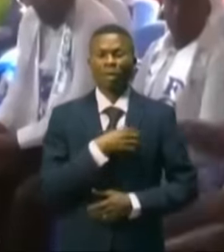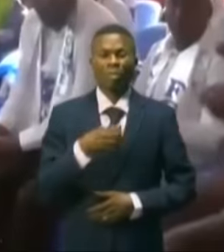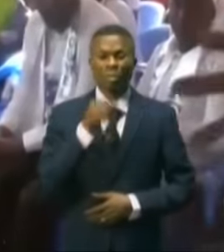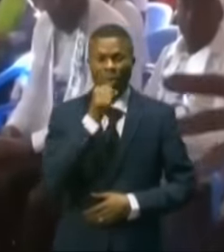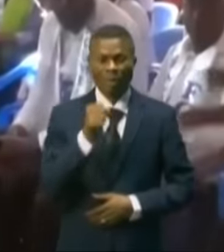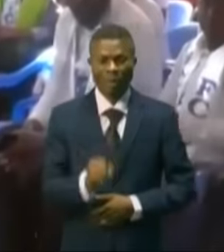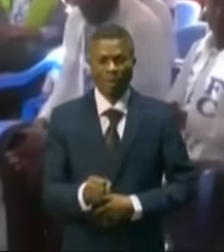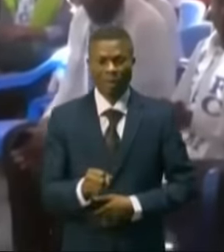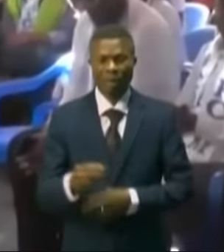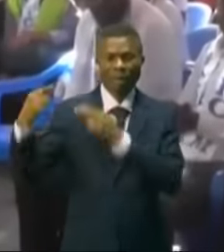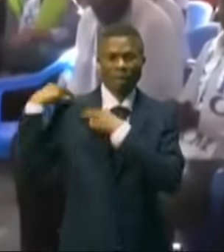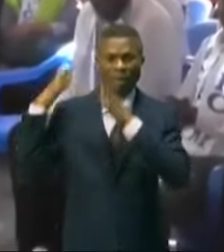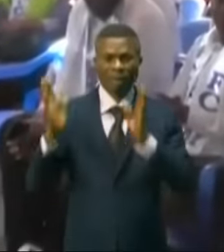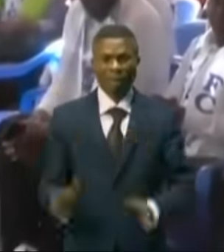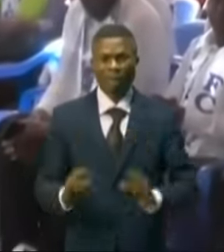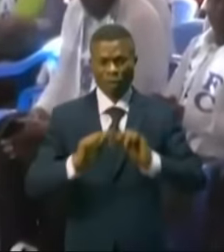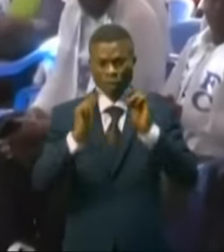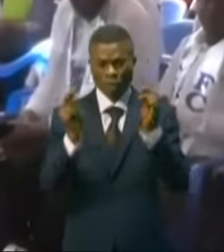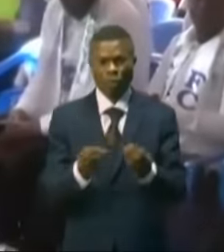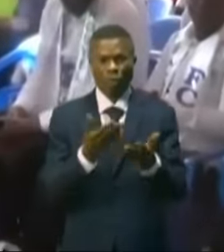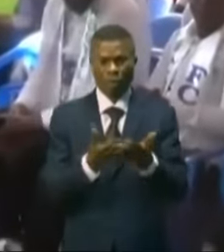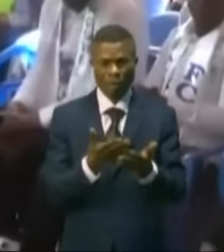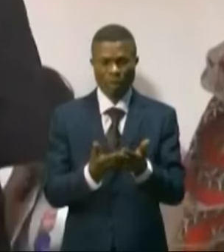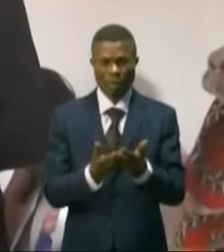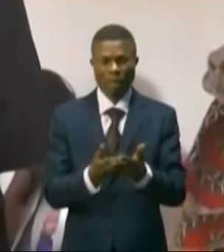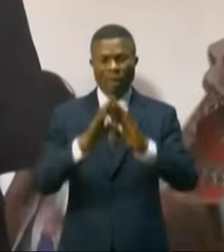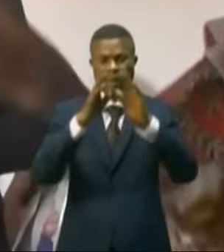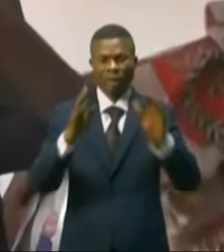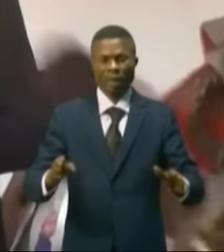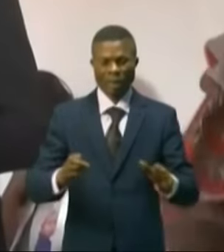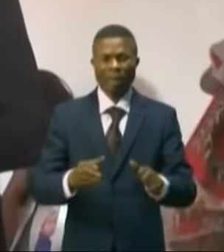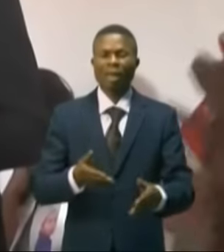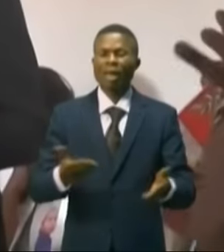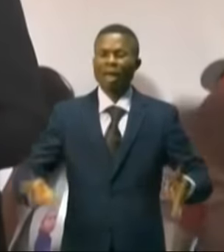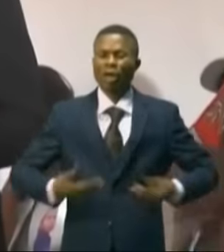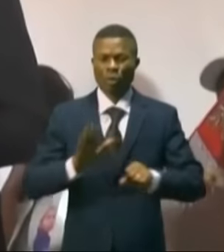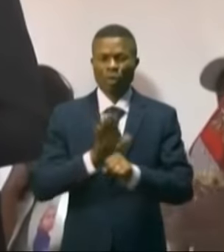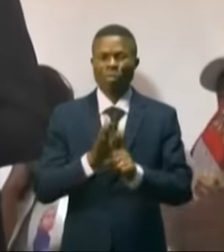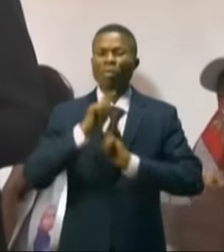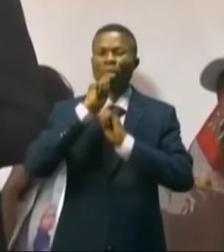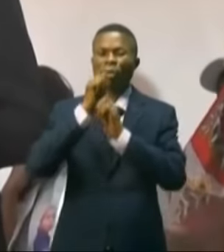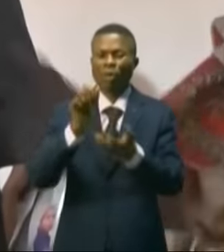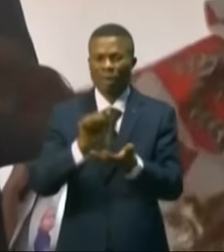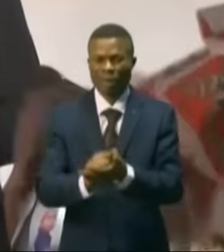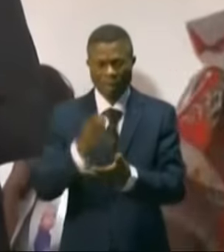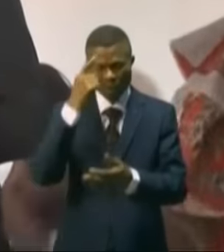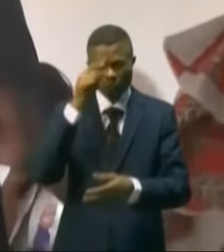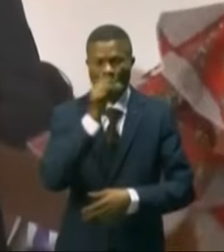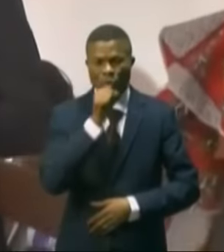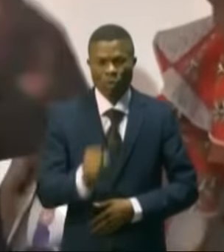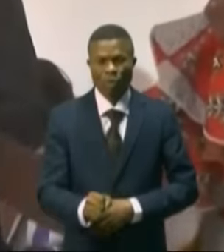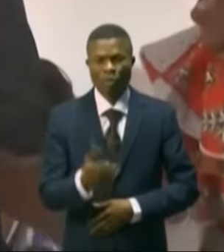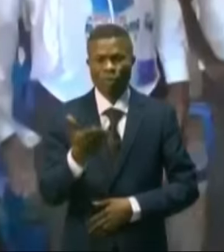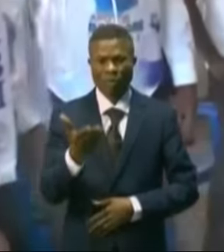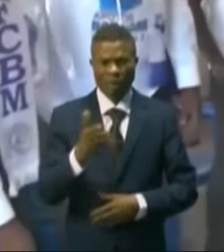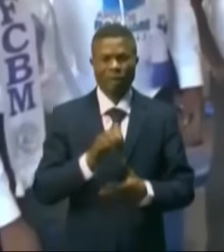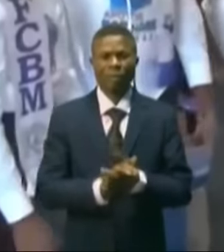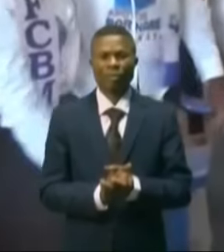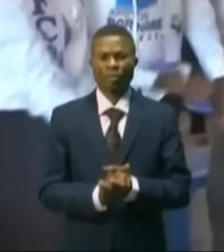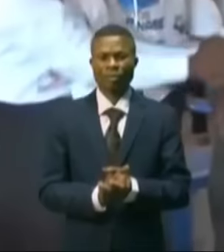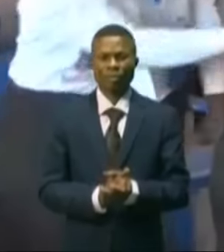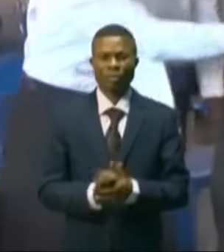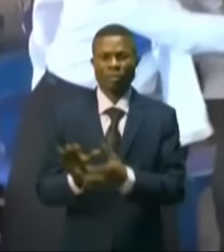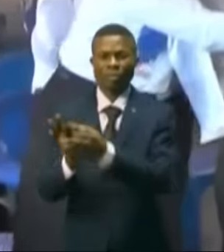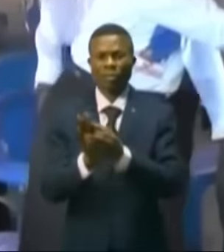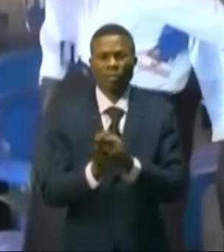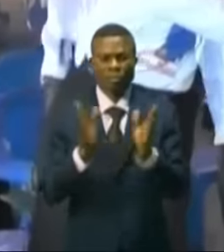Le responsable de cet hospice de vieillards a salué cette action humanitaire posée en faveur de ces personnes du troisième âge. Le